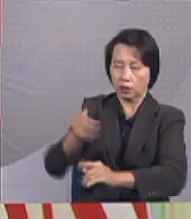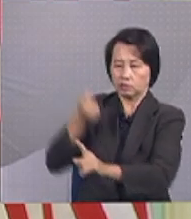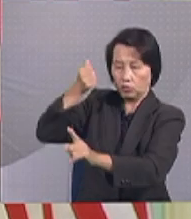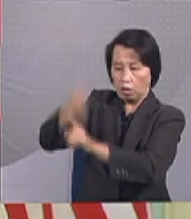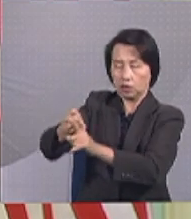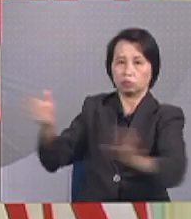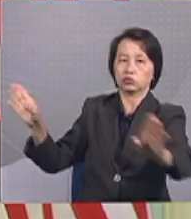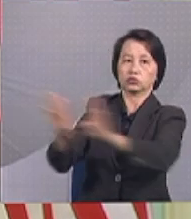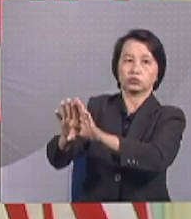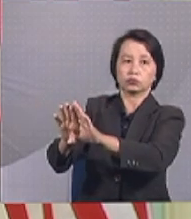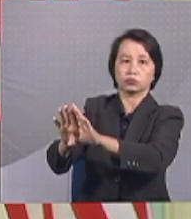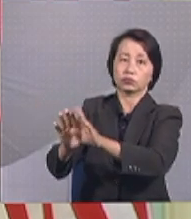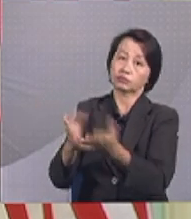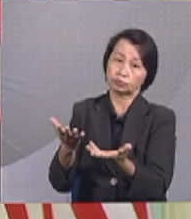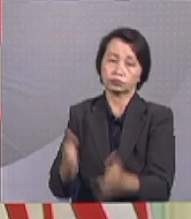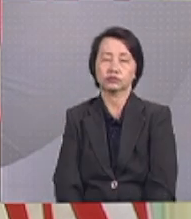diarahkan tutup.